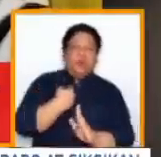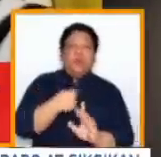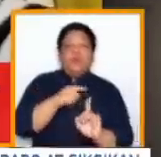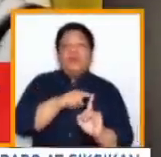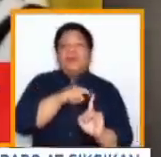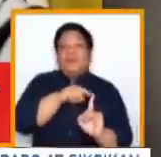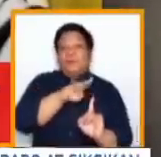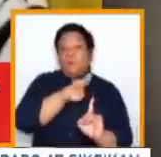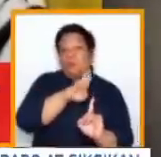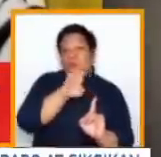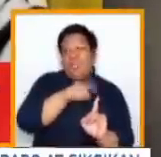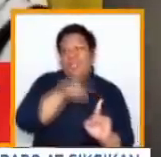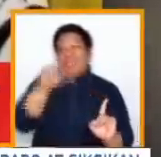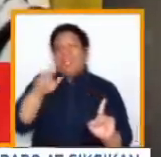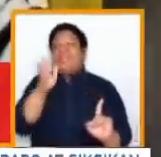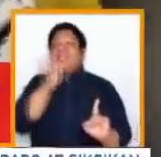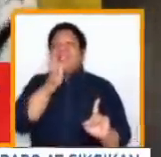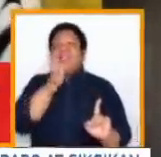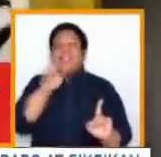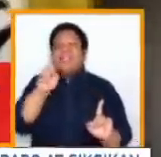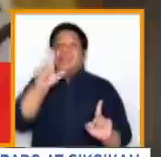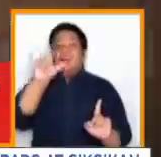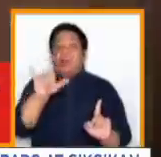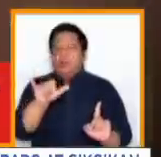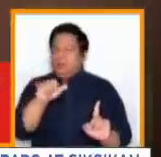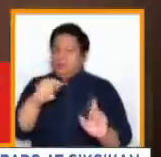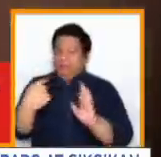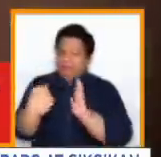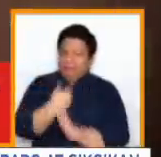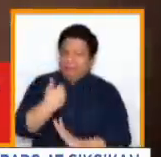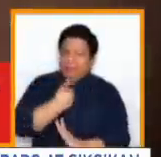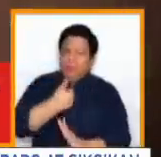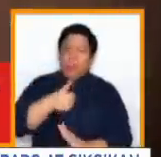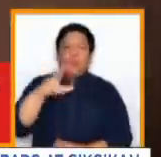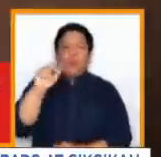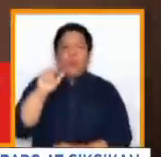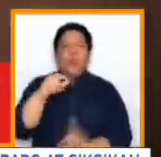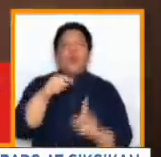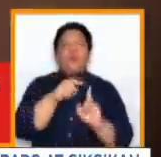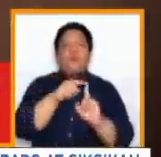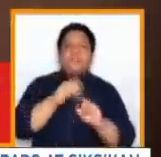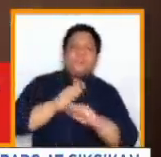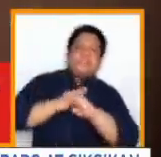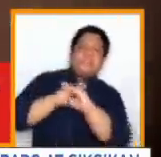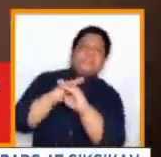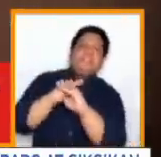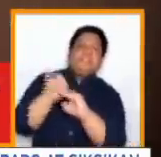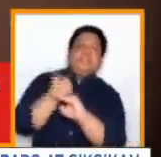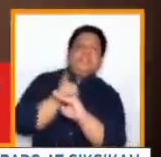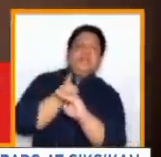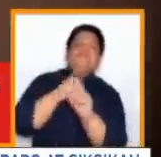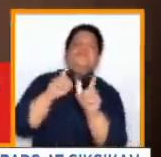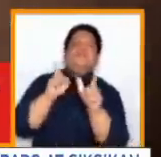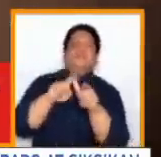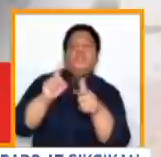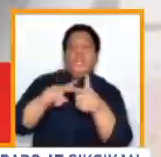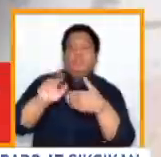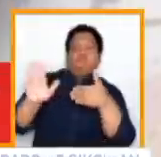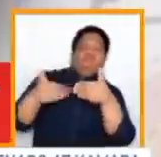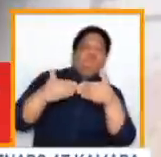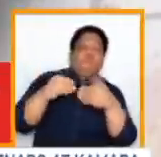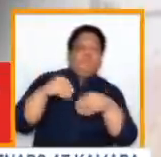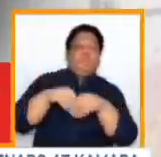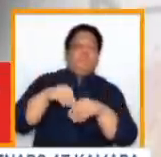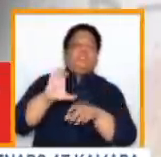Sally Johnson na hindi suicide, kundi ipinagtanggol ni Bree ang sarili bago nagkulong sa CR. Patunay raw nito ang